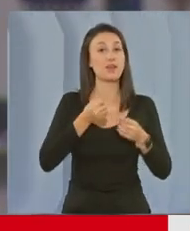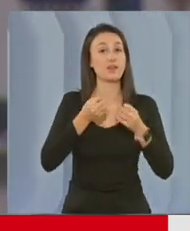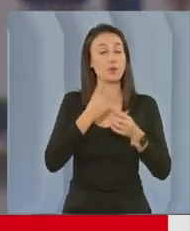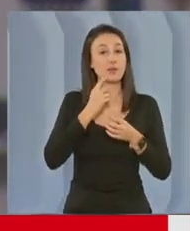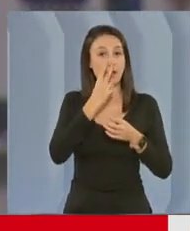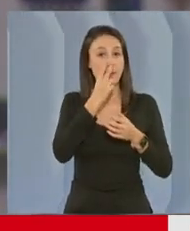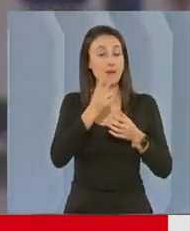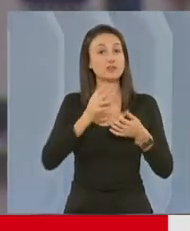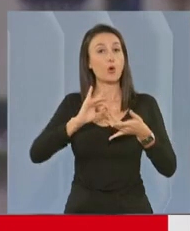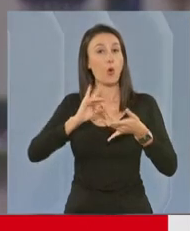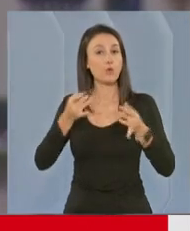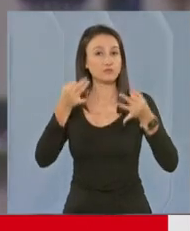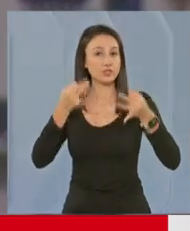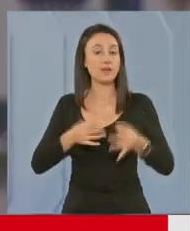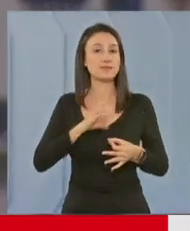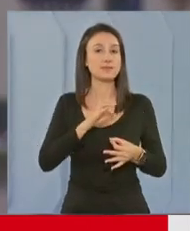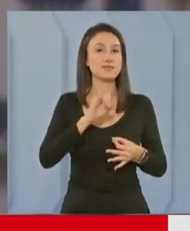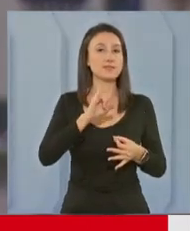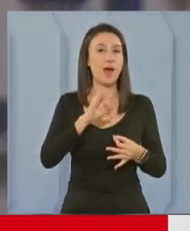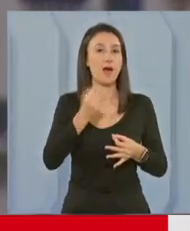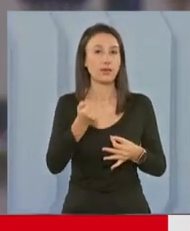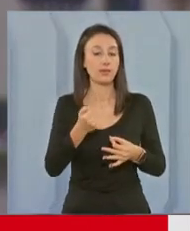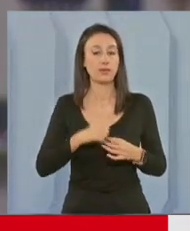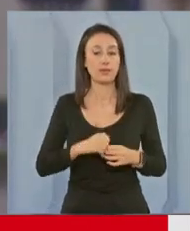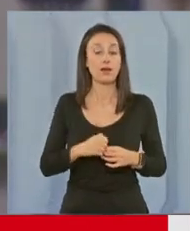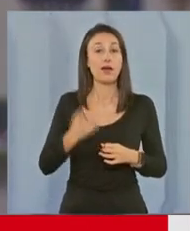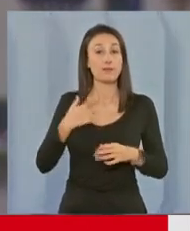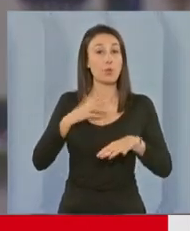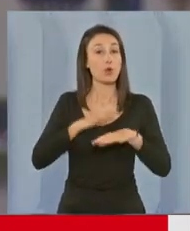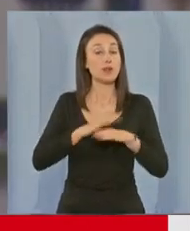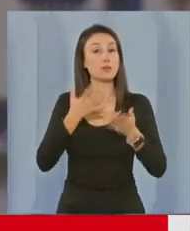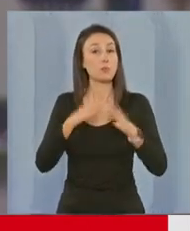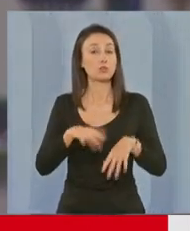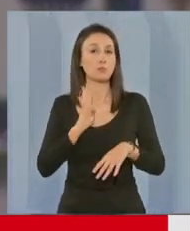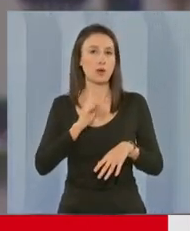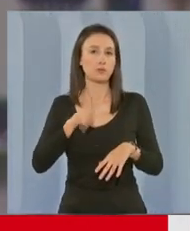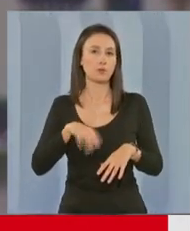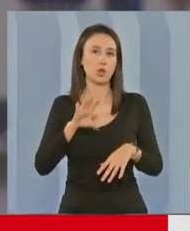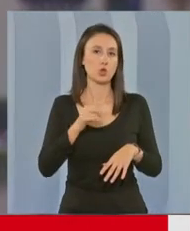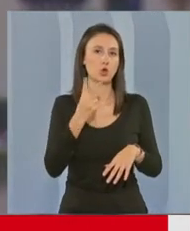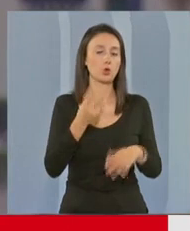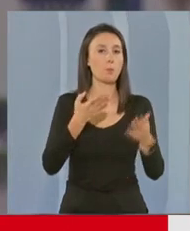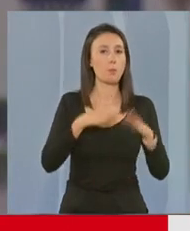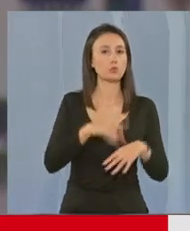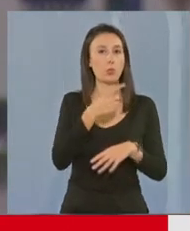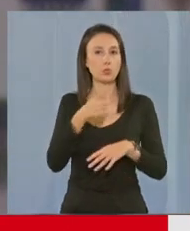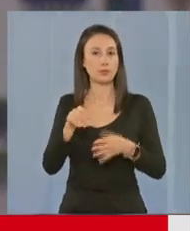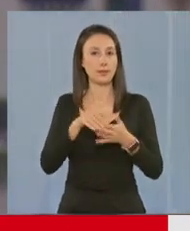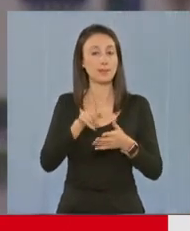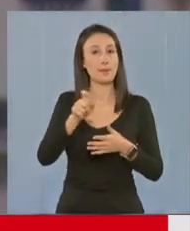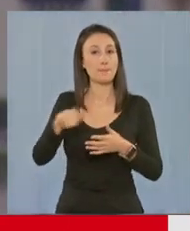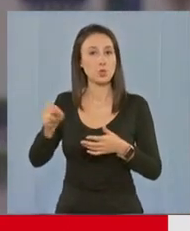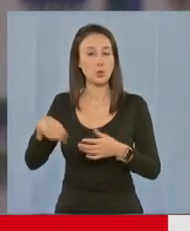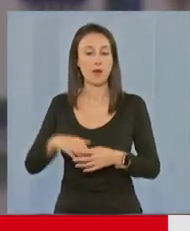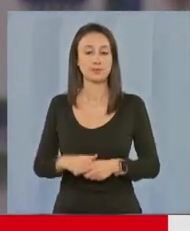Informațiile apar pe site-ul oficial al CIA. Concret, avem o rată a mortalității de 14,92 de decese la 100.000 de